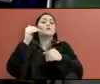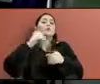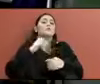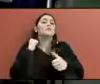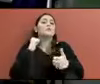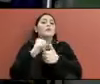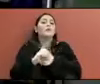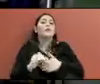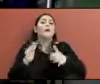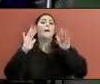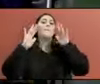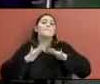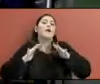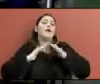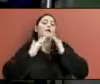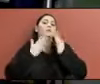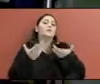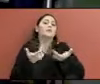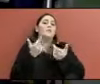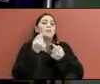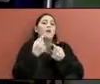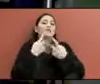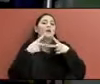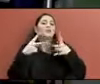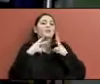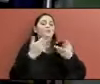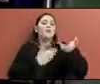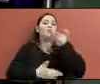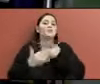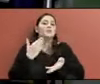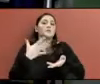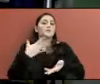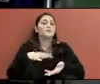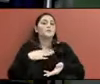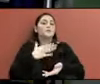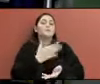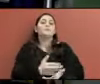bir evet, birazcık açıklama. Şimdi